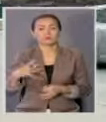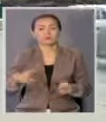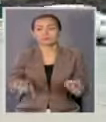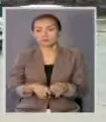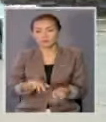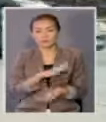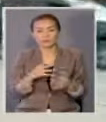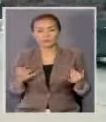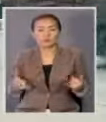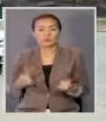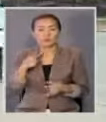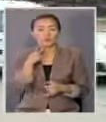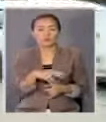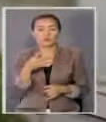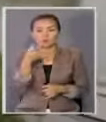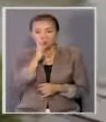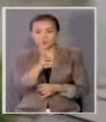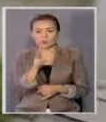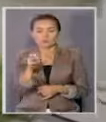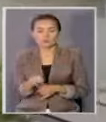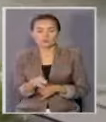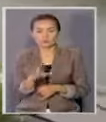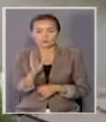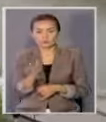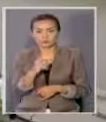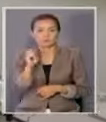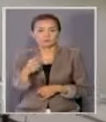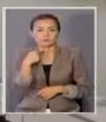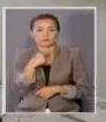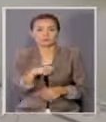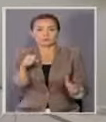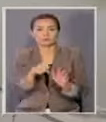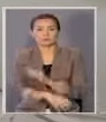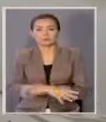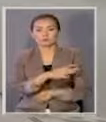В настоящее время приговором суда в отношении 22-летнего